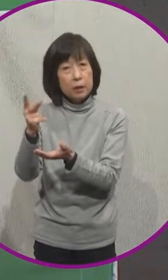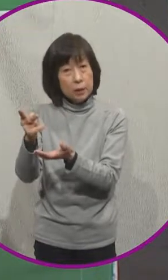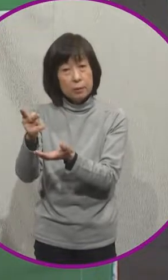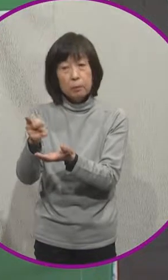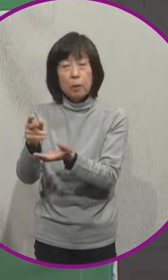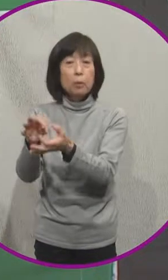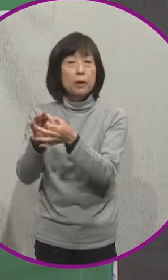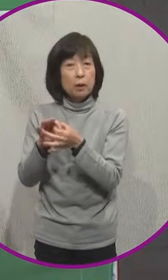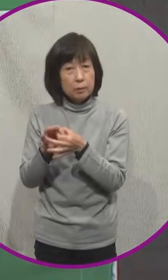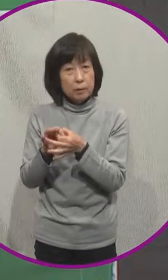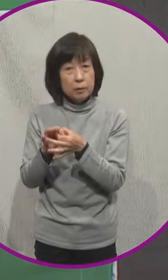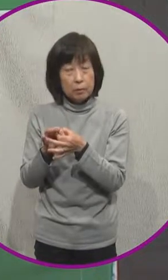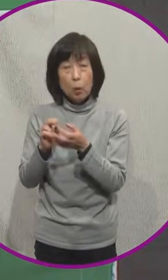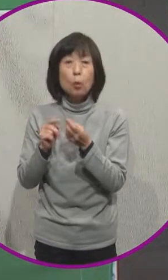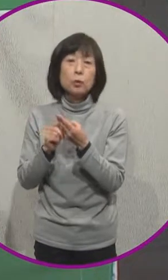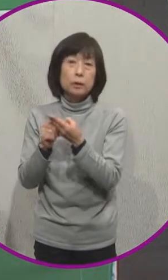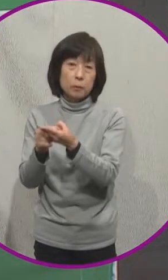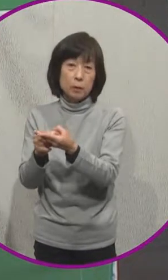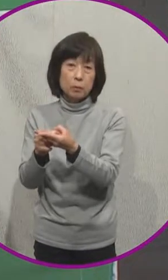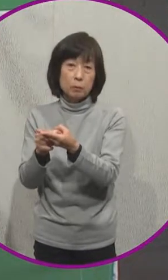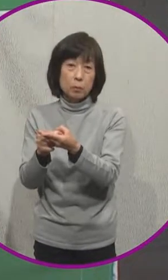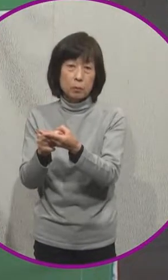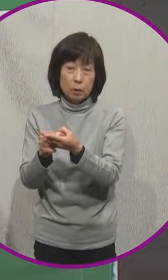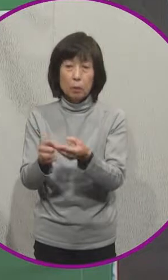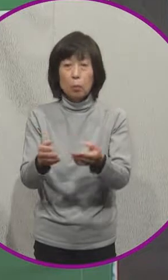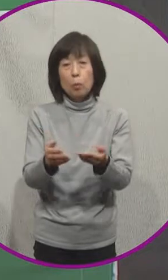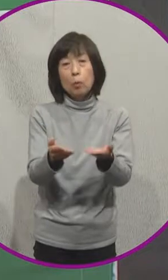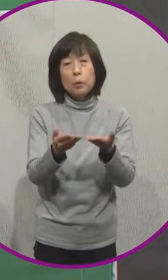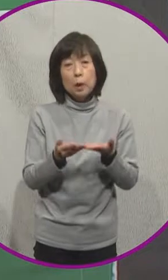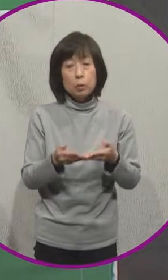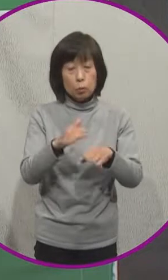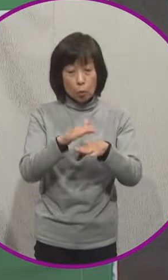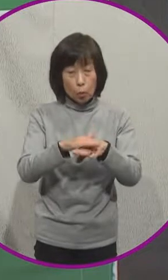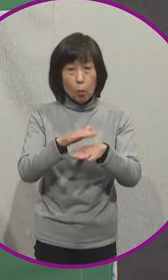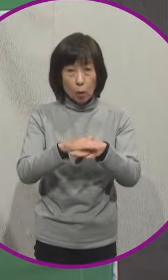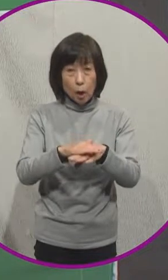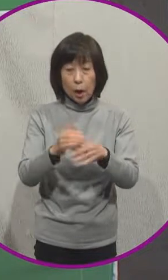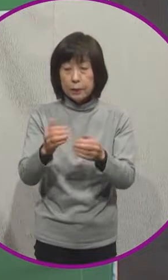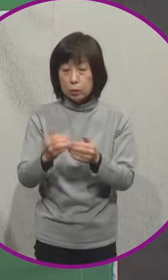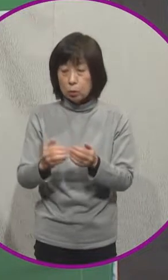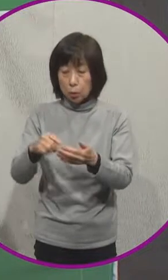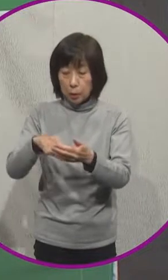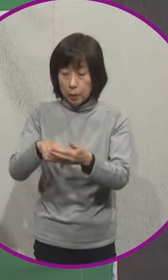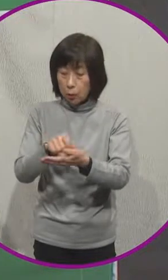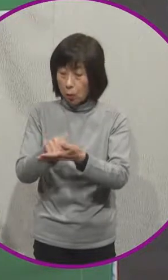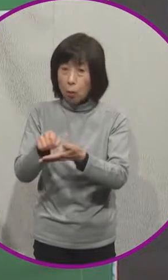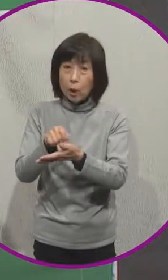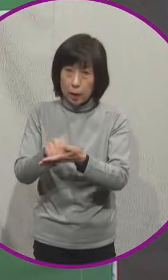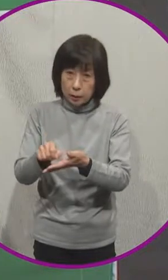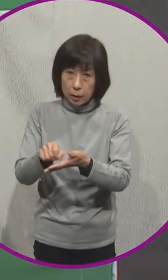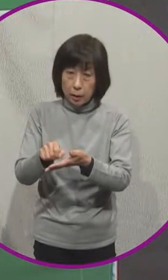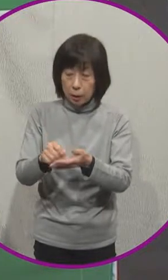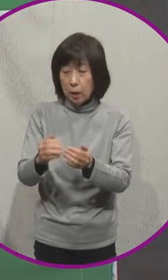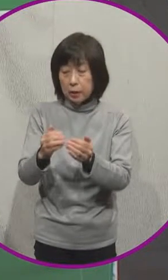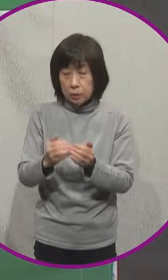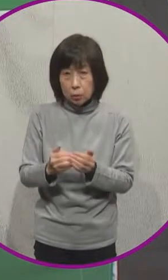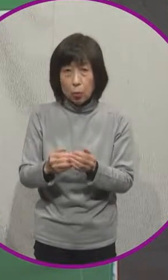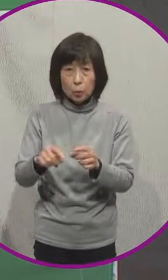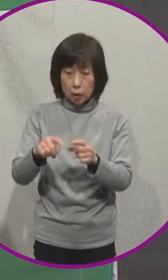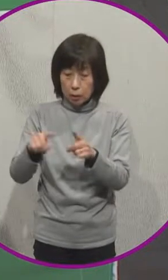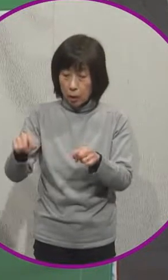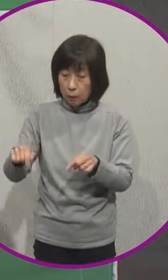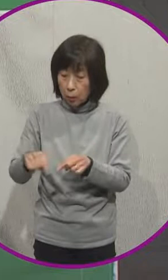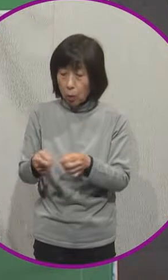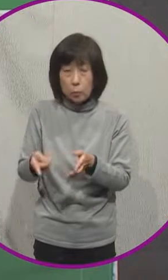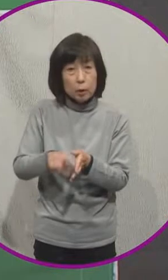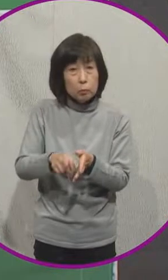ます提出方法ですが申告書に必要事項を記入し必要書類を県部して